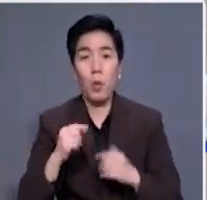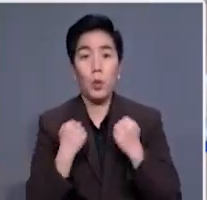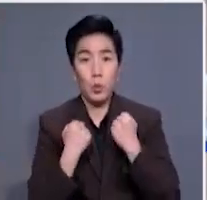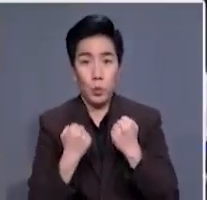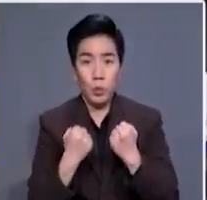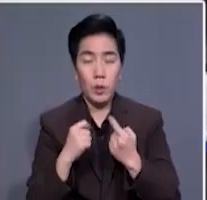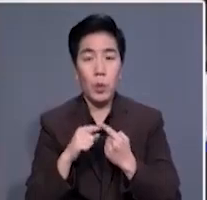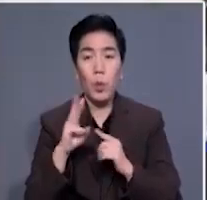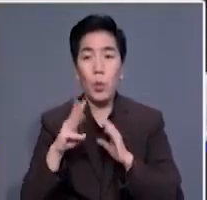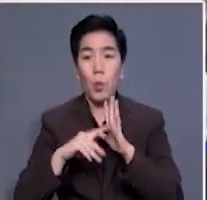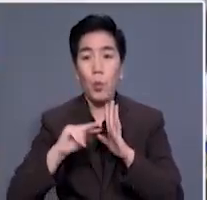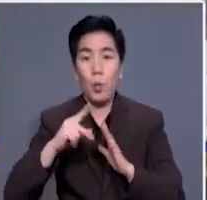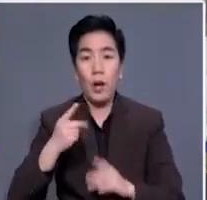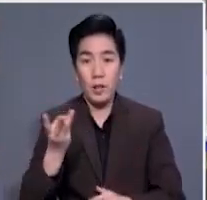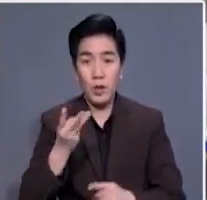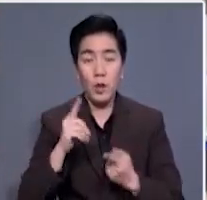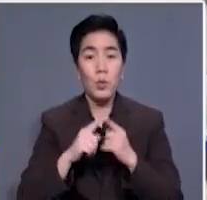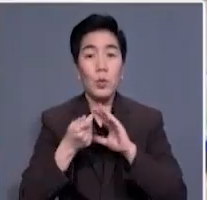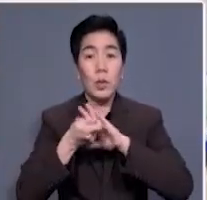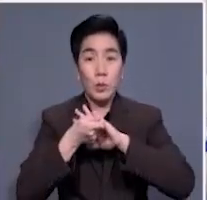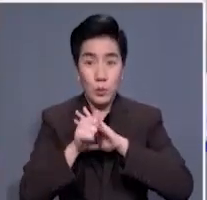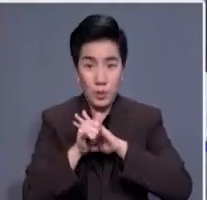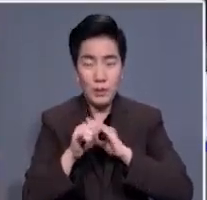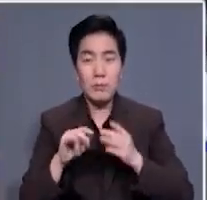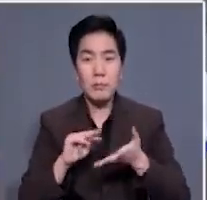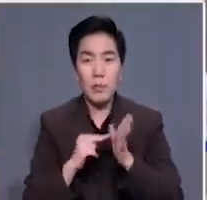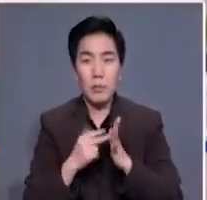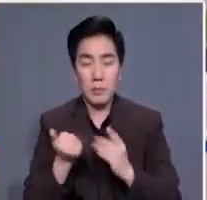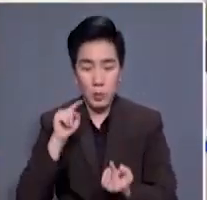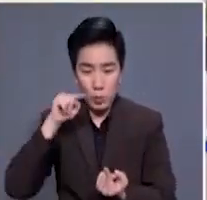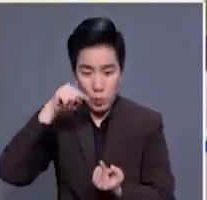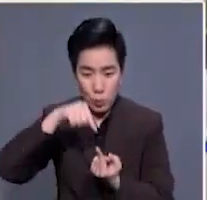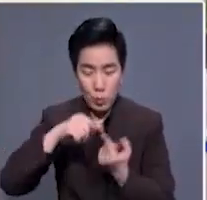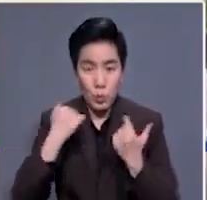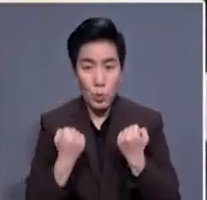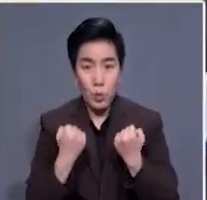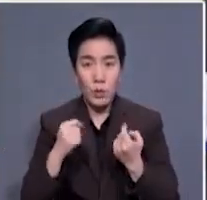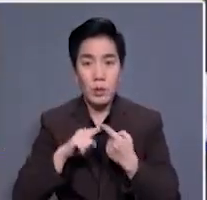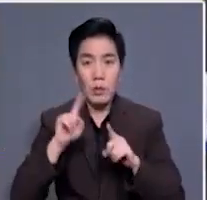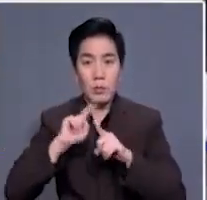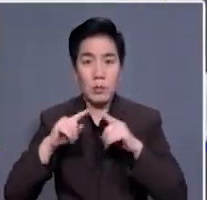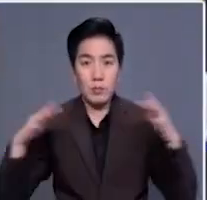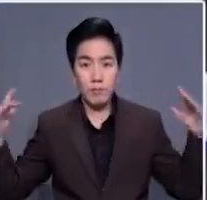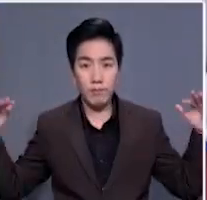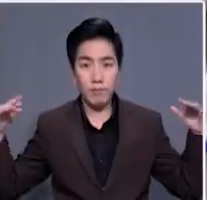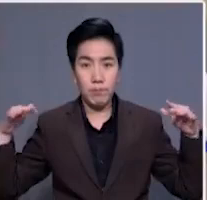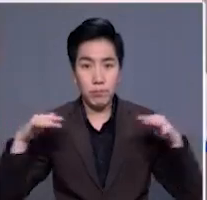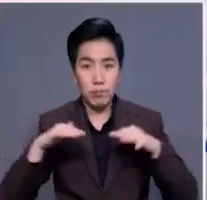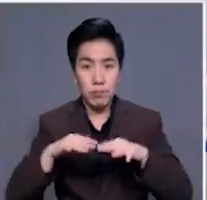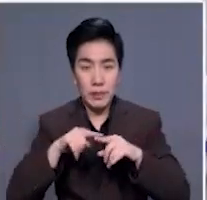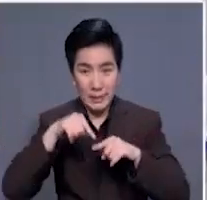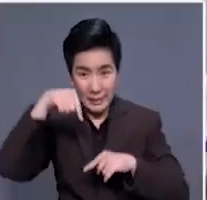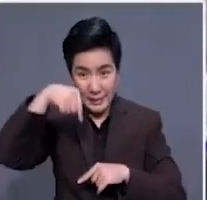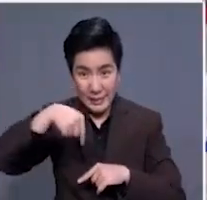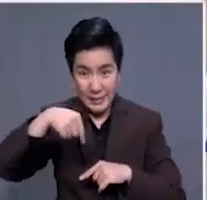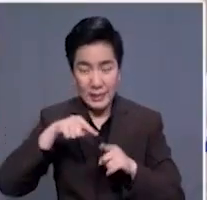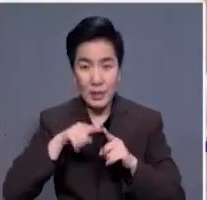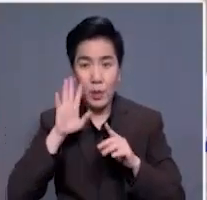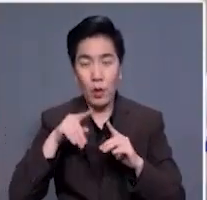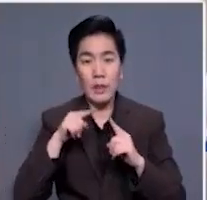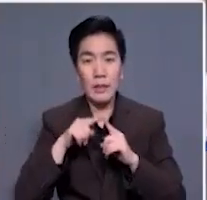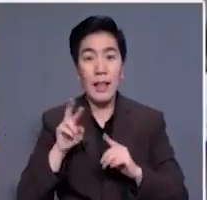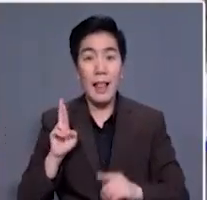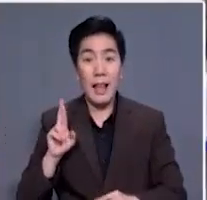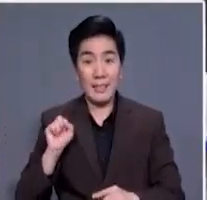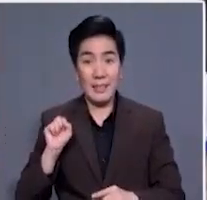เภอวังน้อยจังหวัดพระนครศรีอยุธยาถือว่าเป็นจุดที่รถจากถนนหลายสายเช่นถนนพหลโยธินที่มุ่งหน้ามาจ